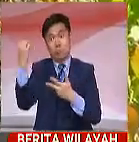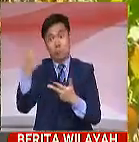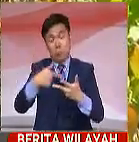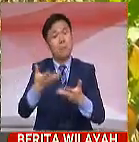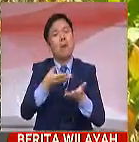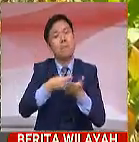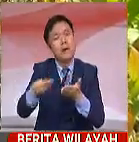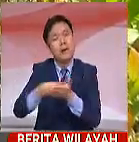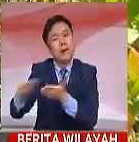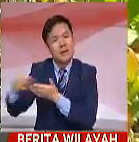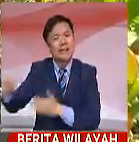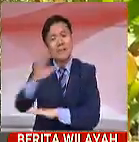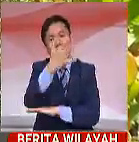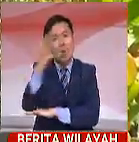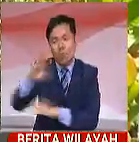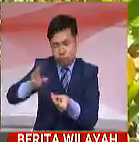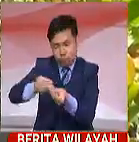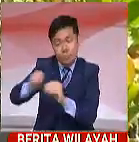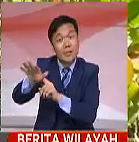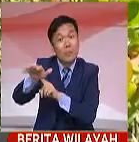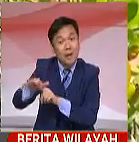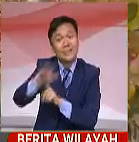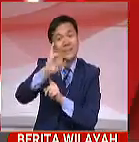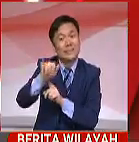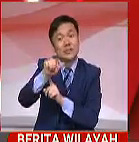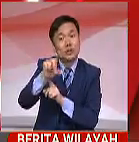pucuk janggus yang diusahakan ini.